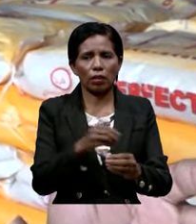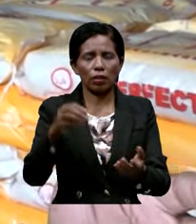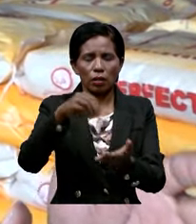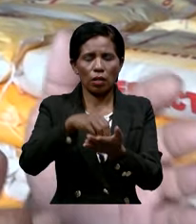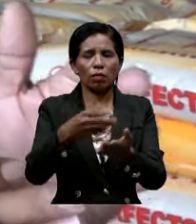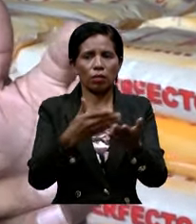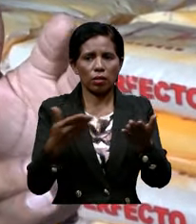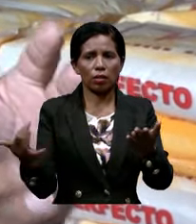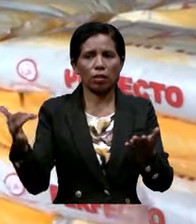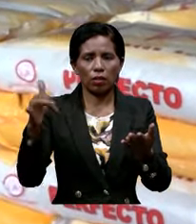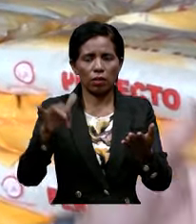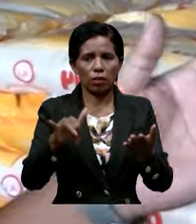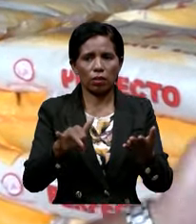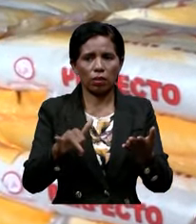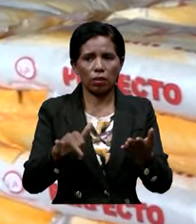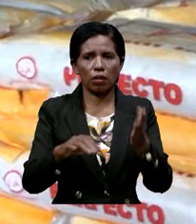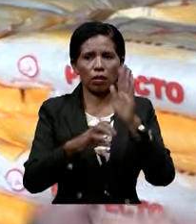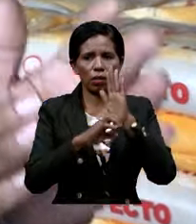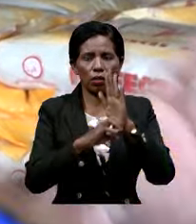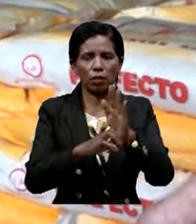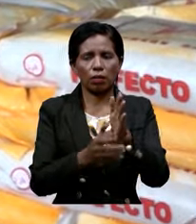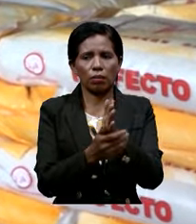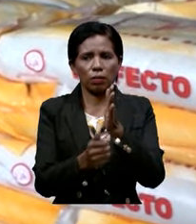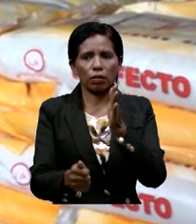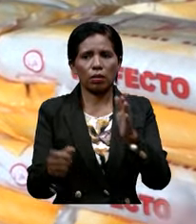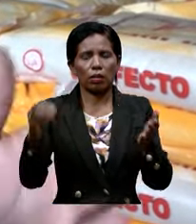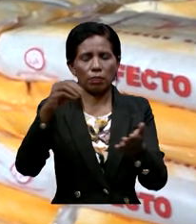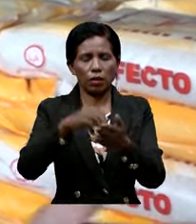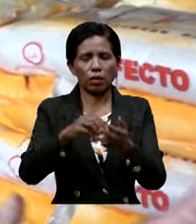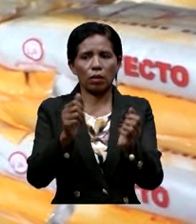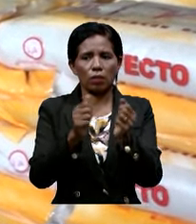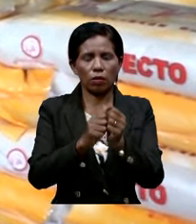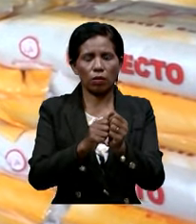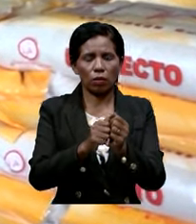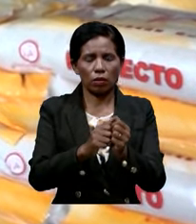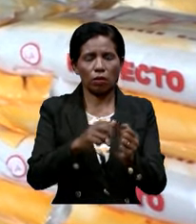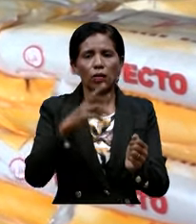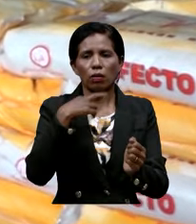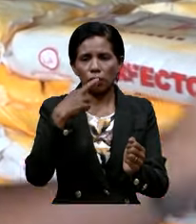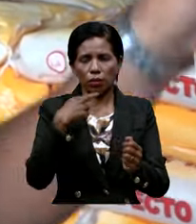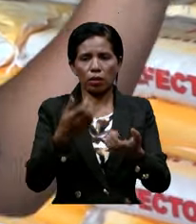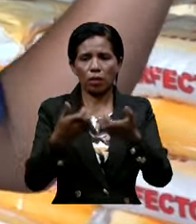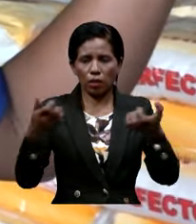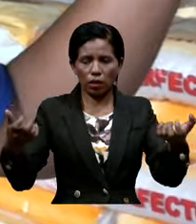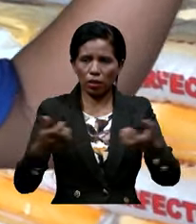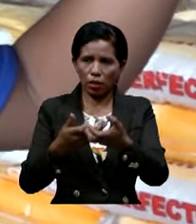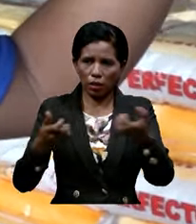sasang ne be sabe exemplo be mina la bele kaur ho fos tenser be ketak ketak depois be